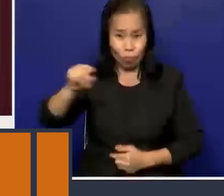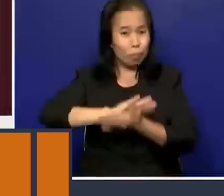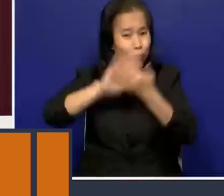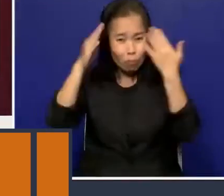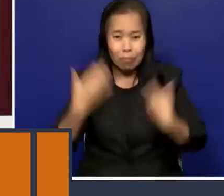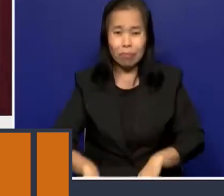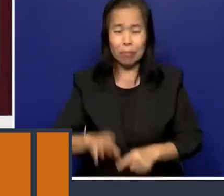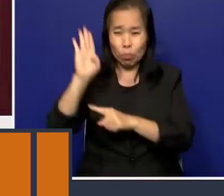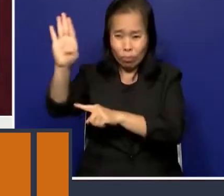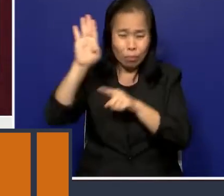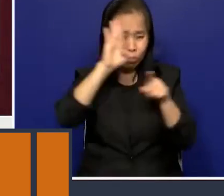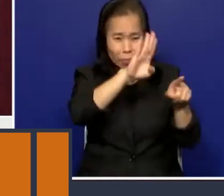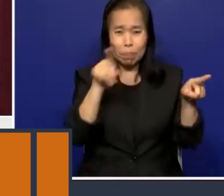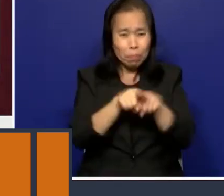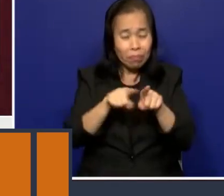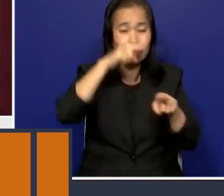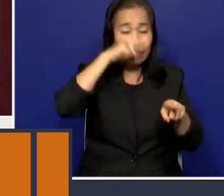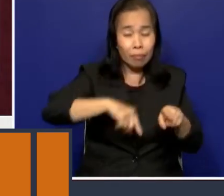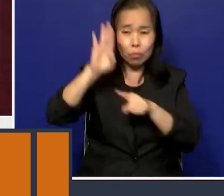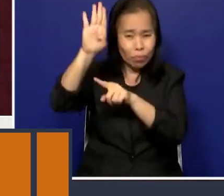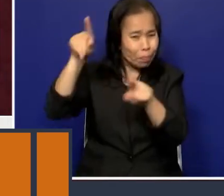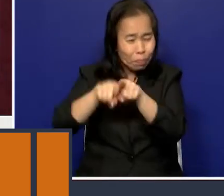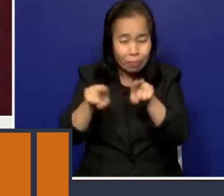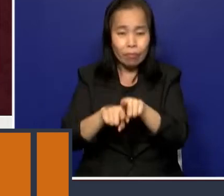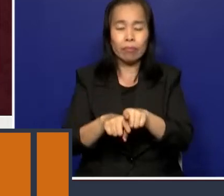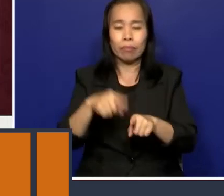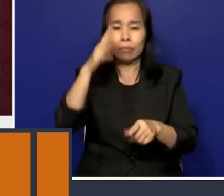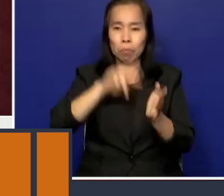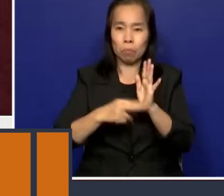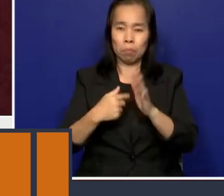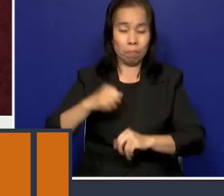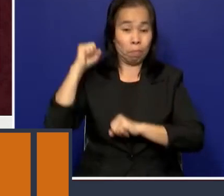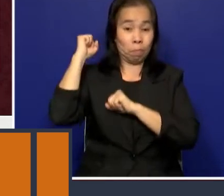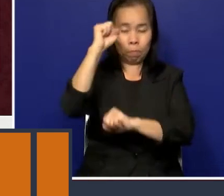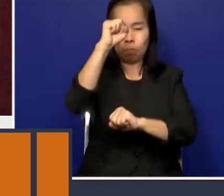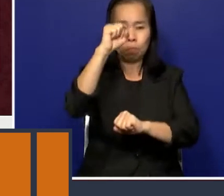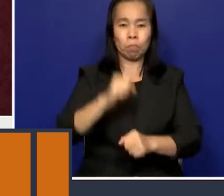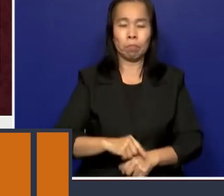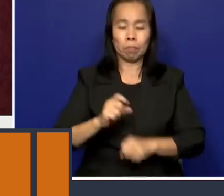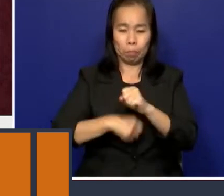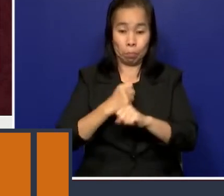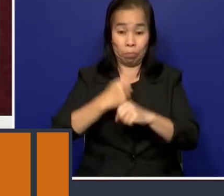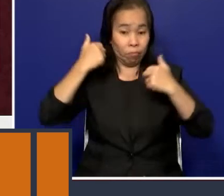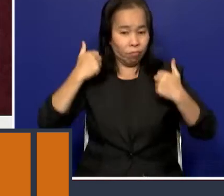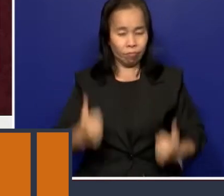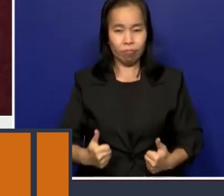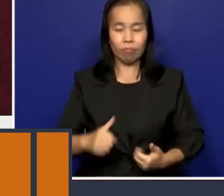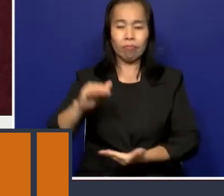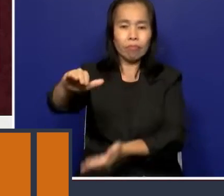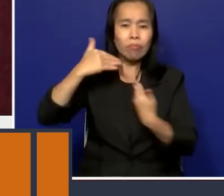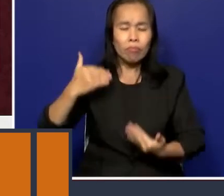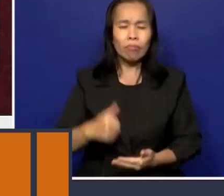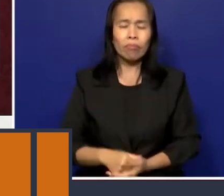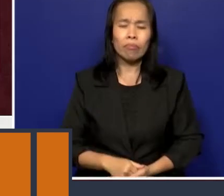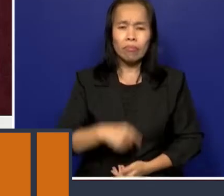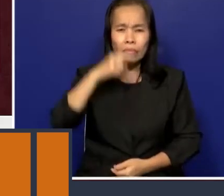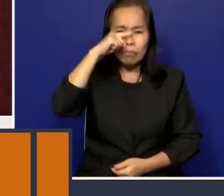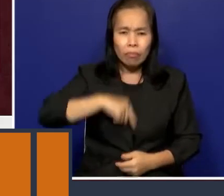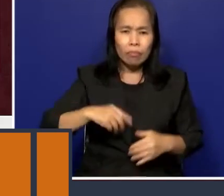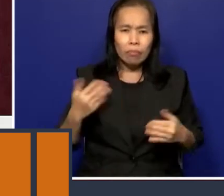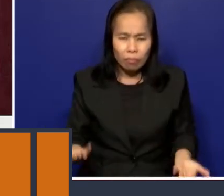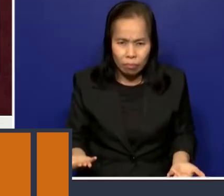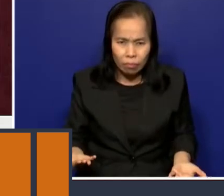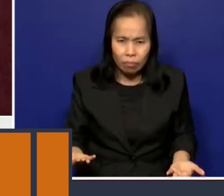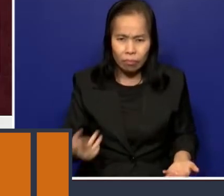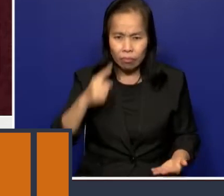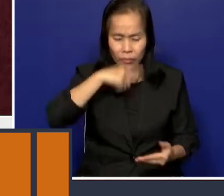แต่เขาประกาศว่าจะได้รวัคซีนภายในใย์มากแกของปีนี้แล้วทำไมกรณีของปเทศไทยั้งทั้ที่ผล